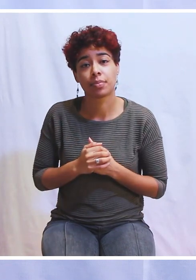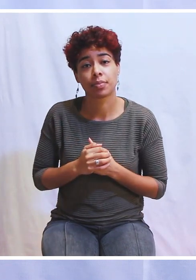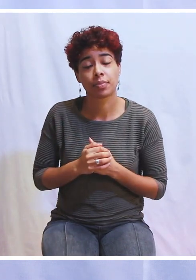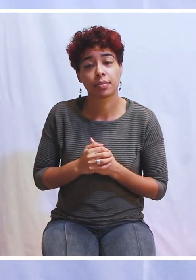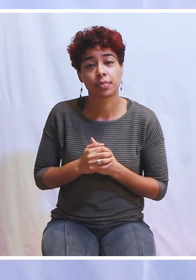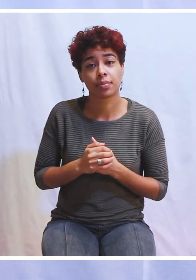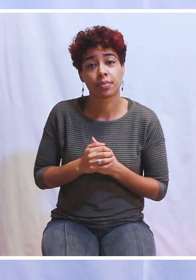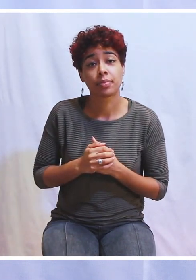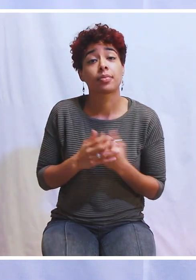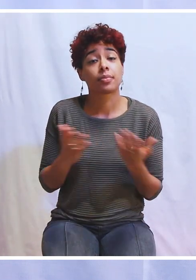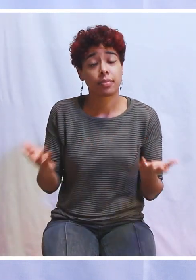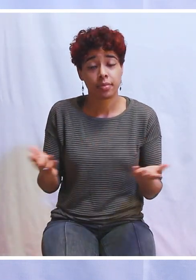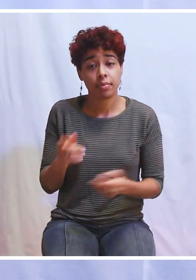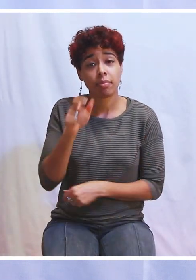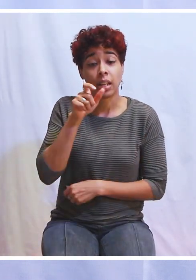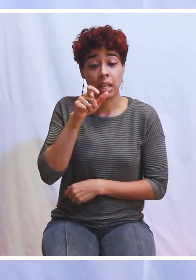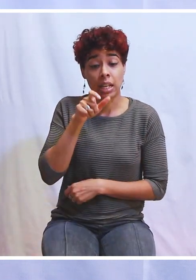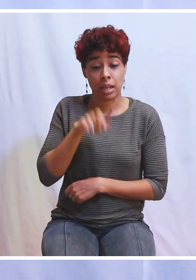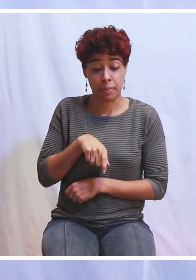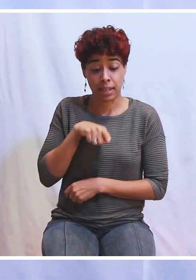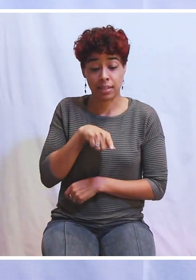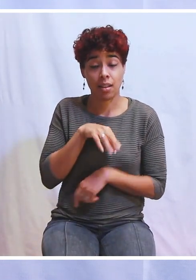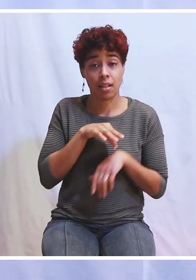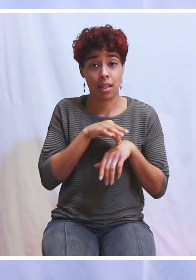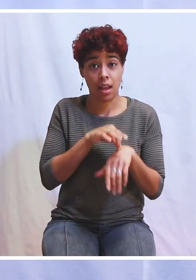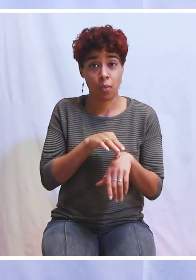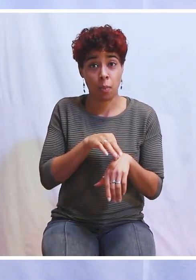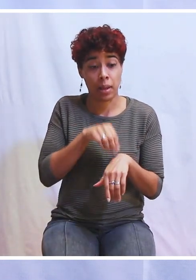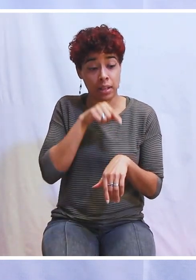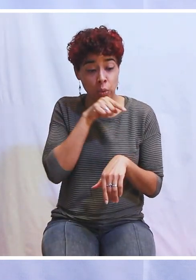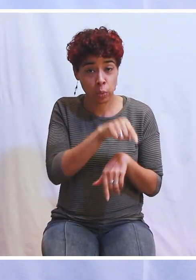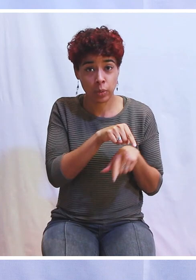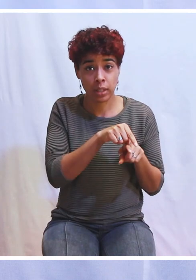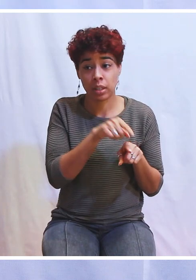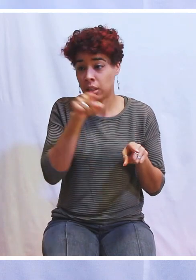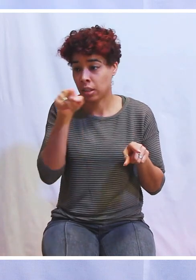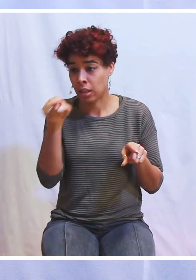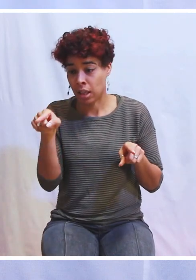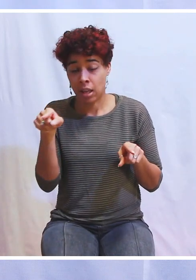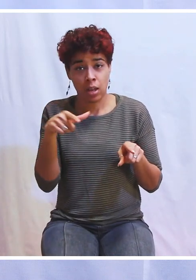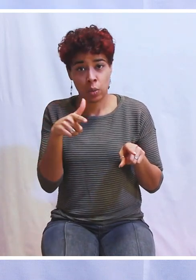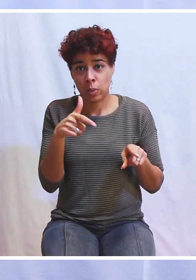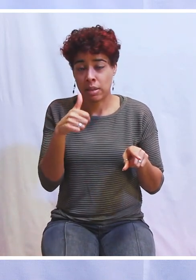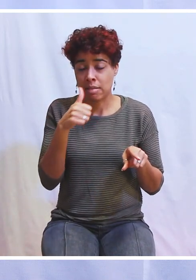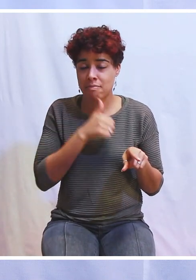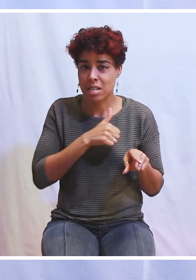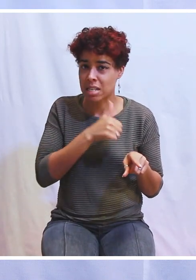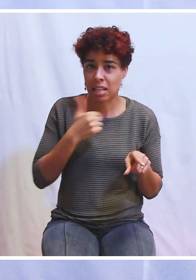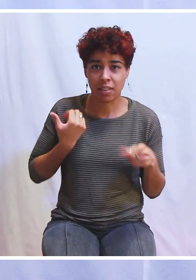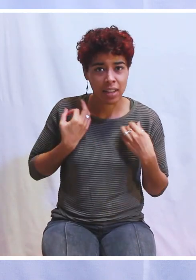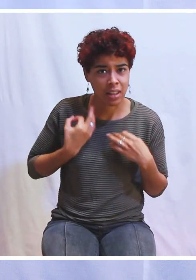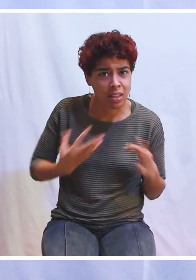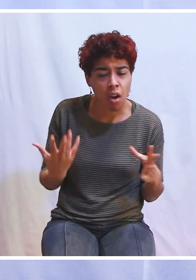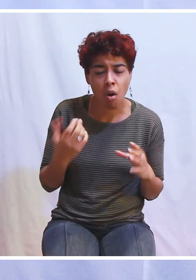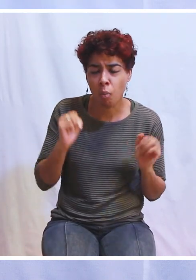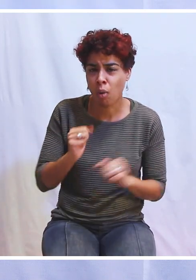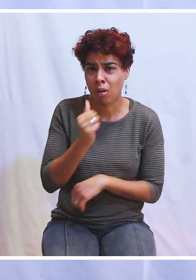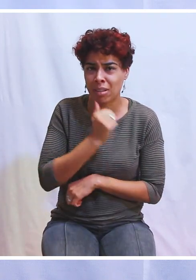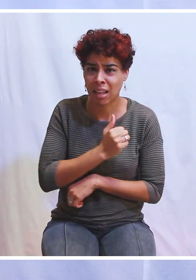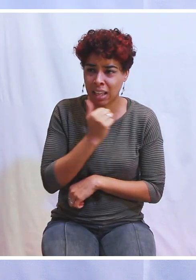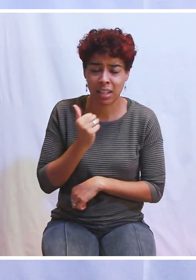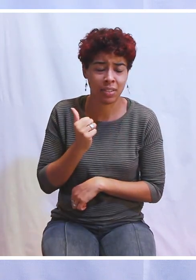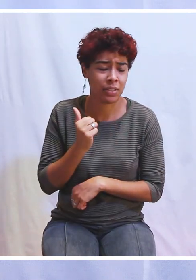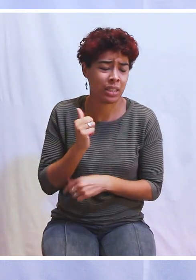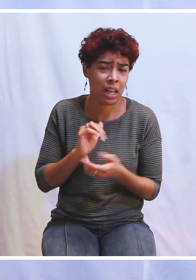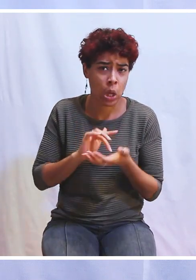C'est-à-dire, que celui qui accompagne est prêt à sacrifier de son temps, de son énergie, est capable de sacrifier toute chose